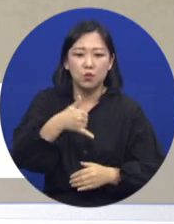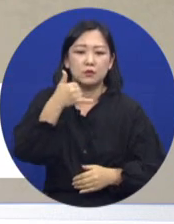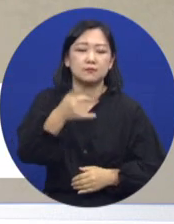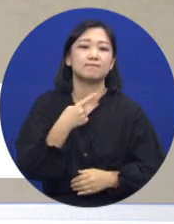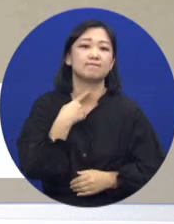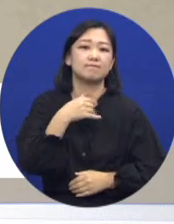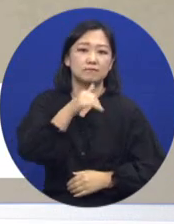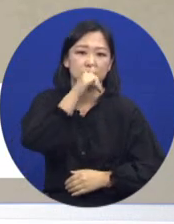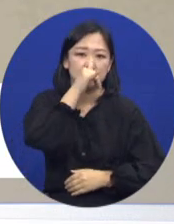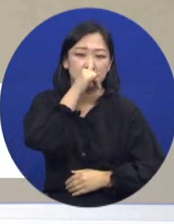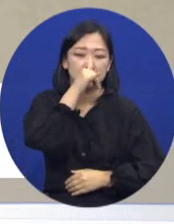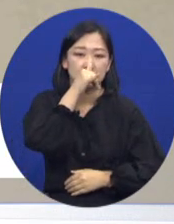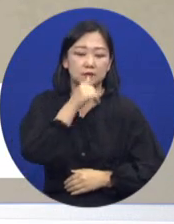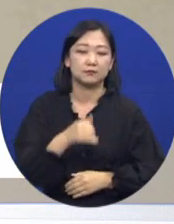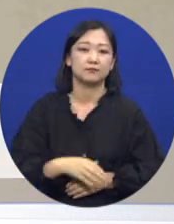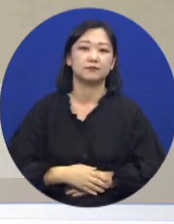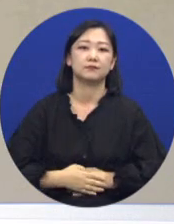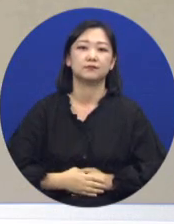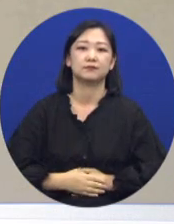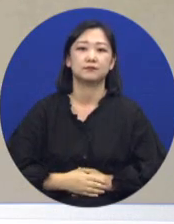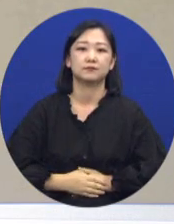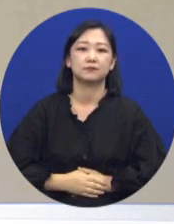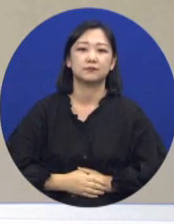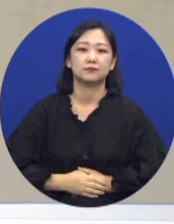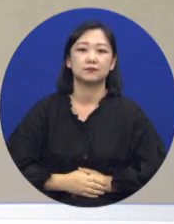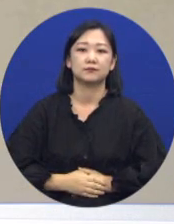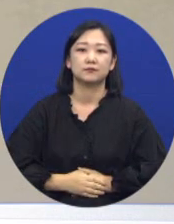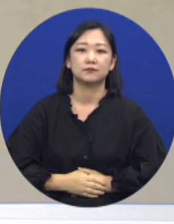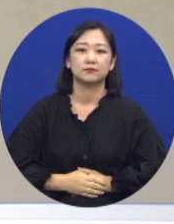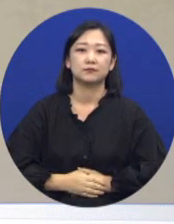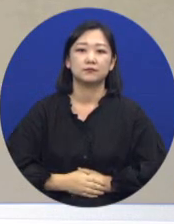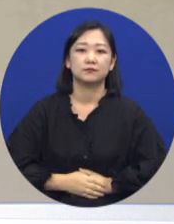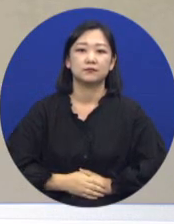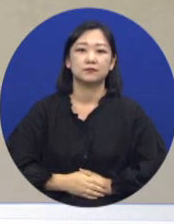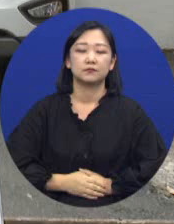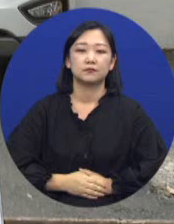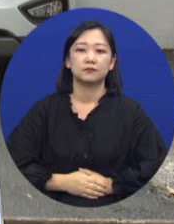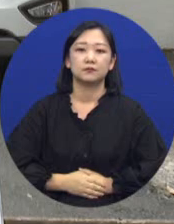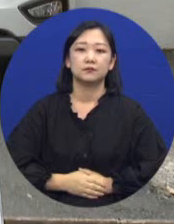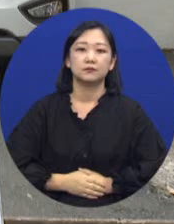합니다. 시청자 제보뉴스 박주영 기자입니다.